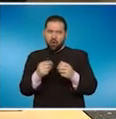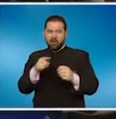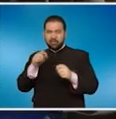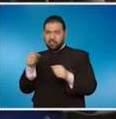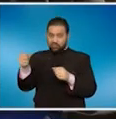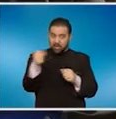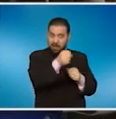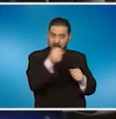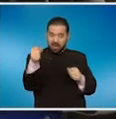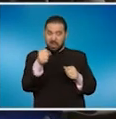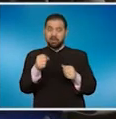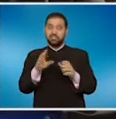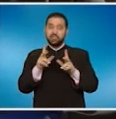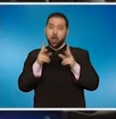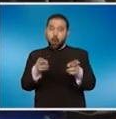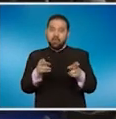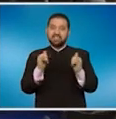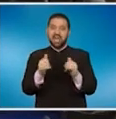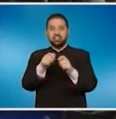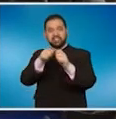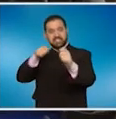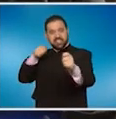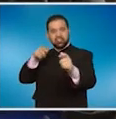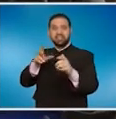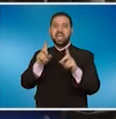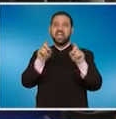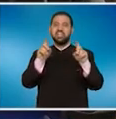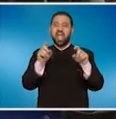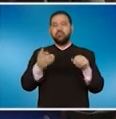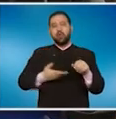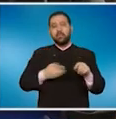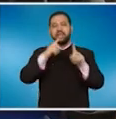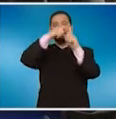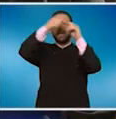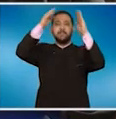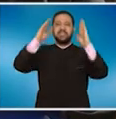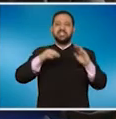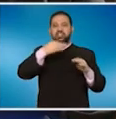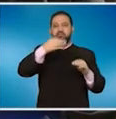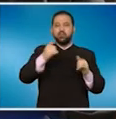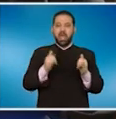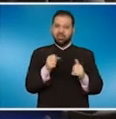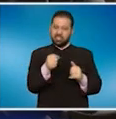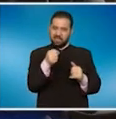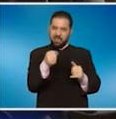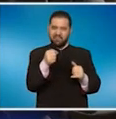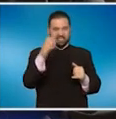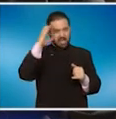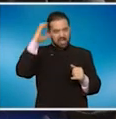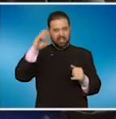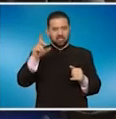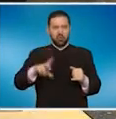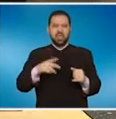în scutul acelui creștin. Sigur, părinții bisericii, tâlcuind acest verset, spun că această pavăză a credinței nu